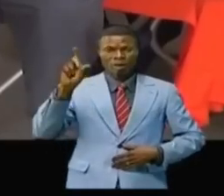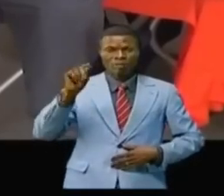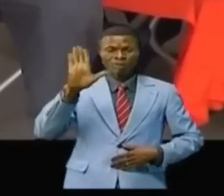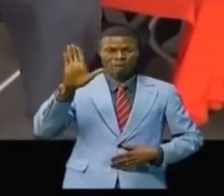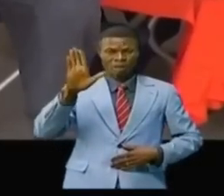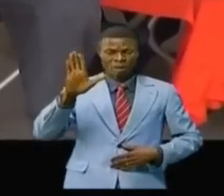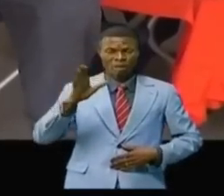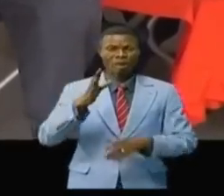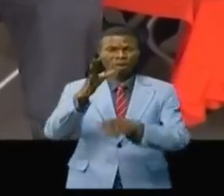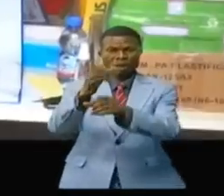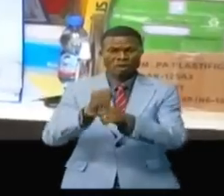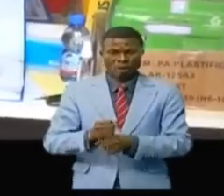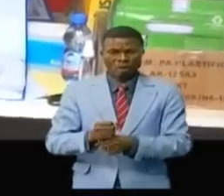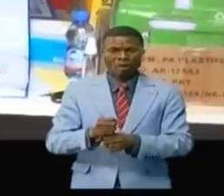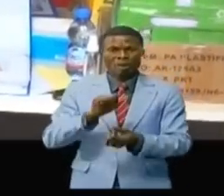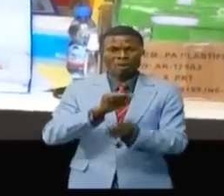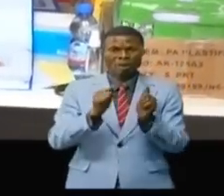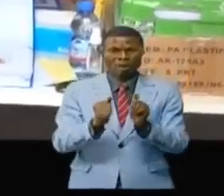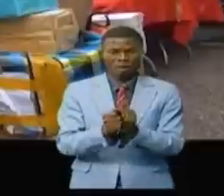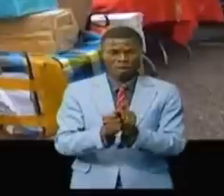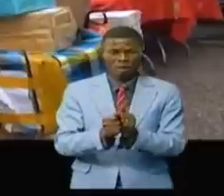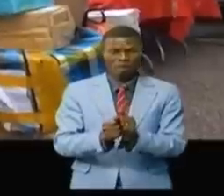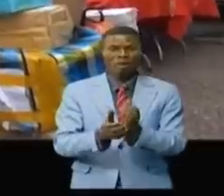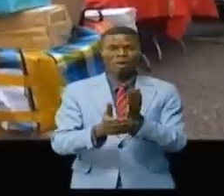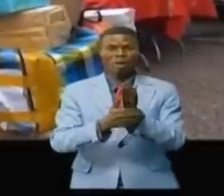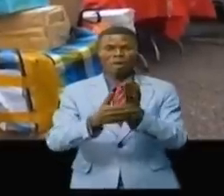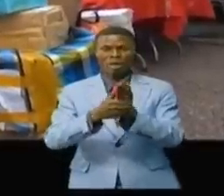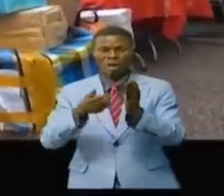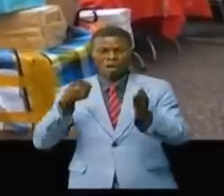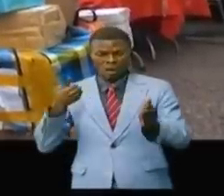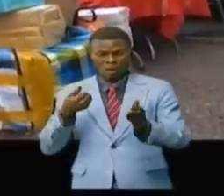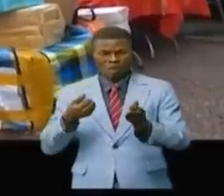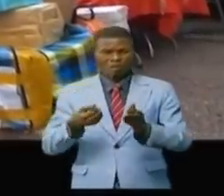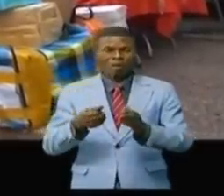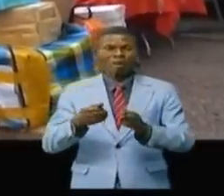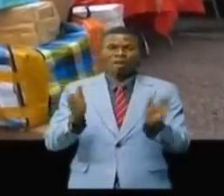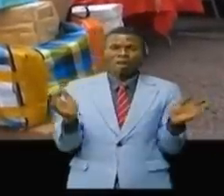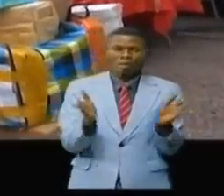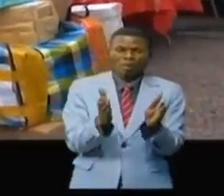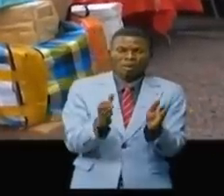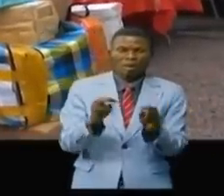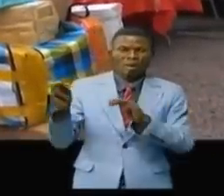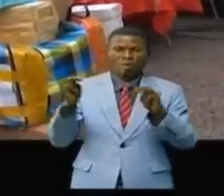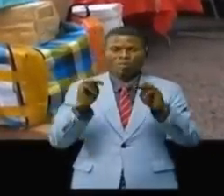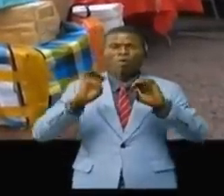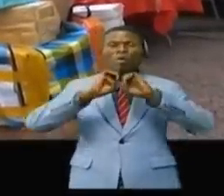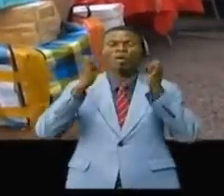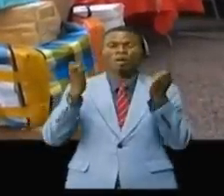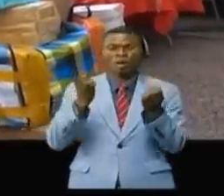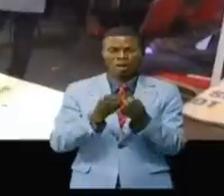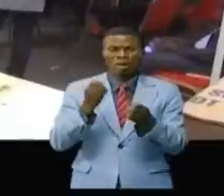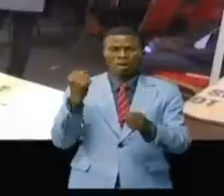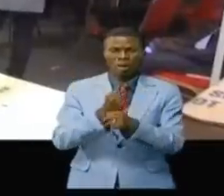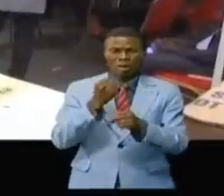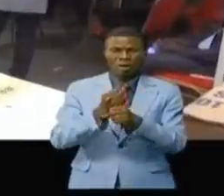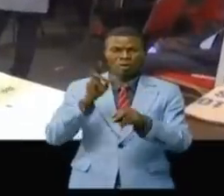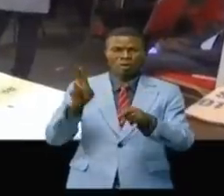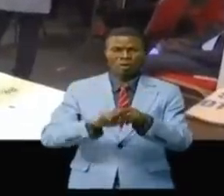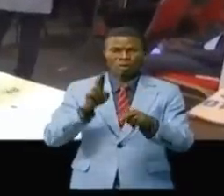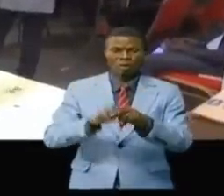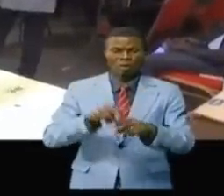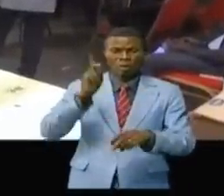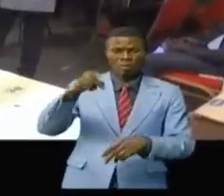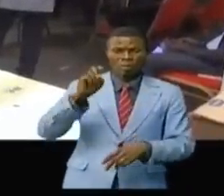plis réceptionnés dans le cadre des préqualifications de petites et moyennes entreprises devant compétir dans la mise en œuvre du